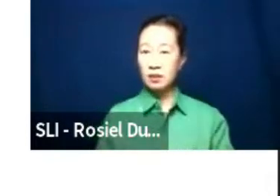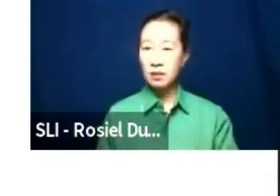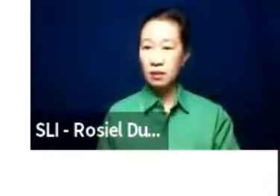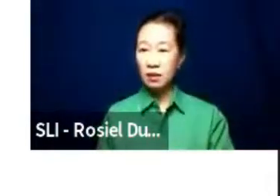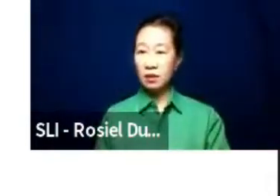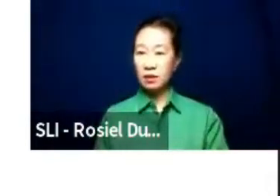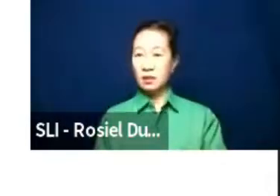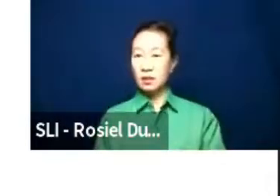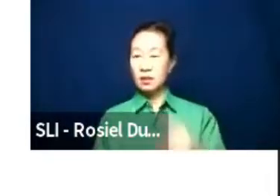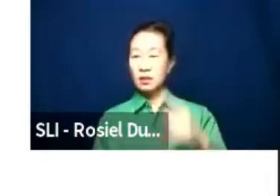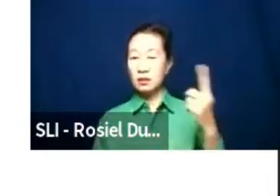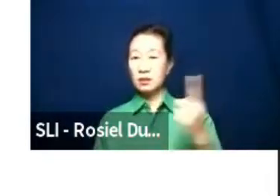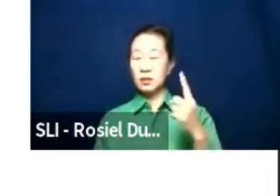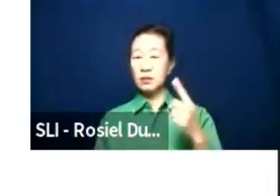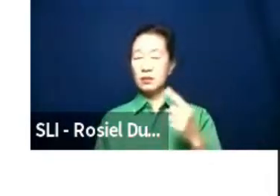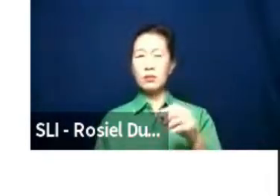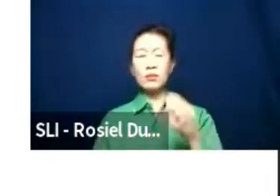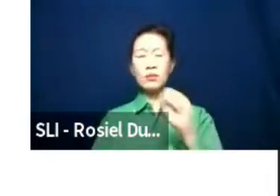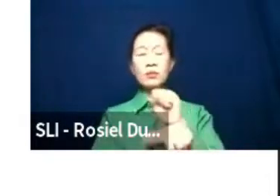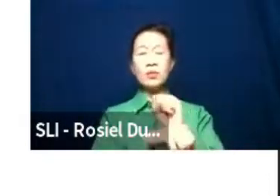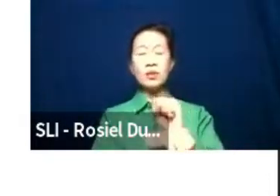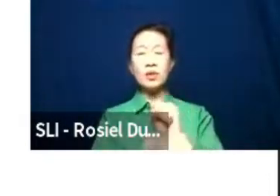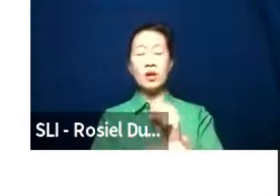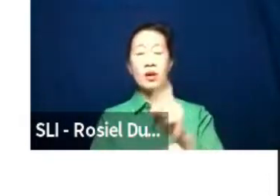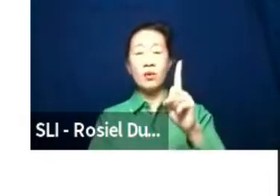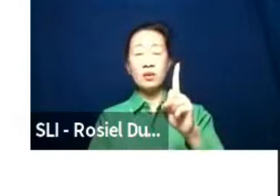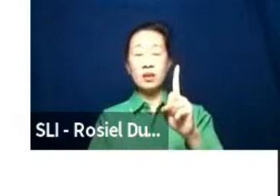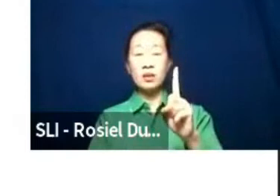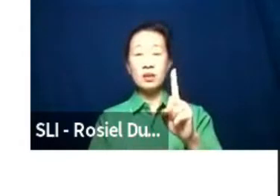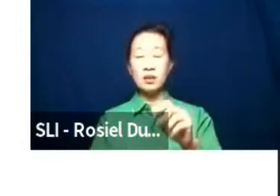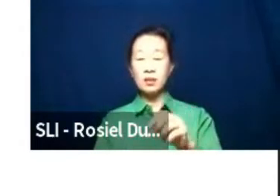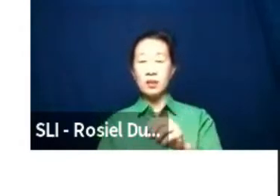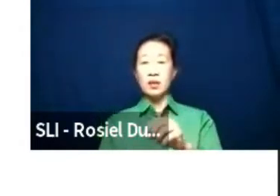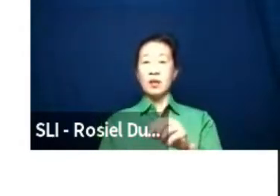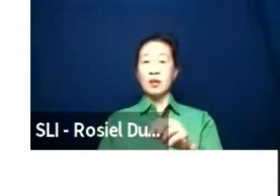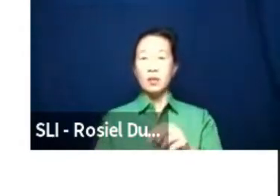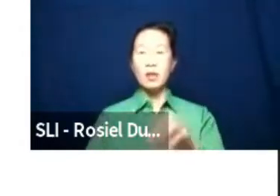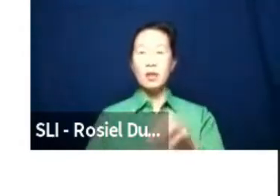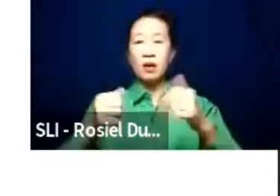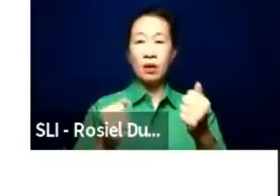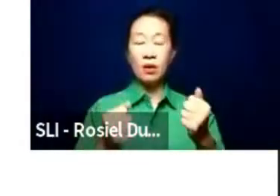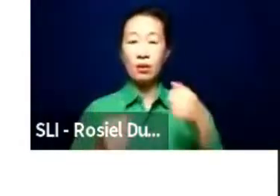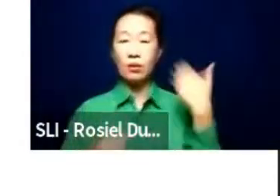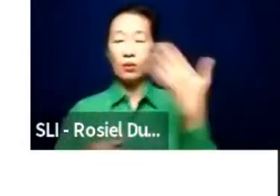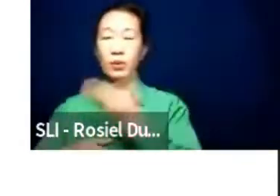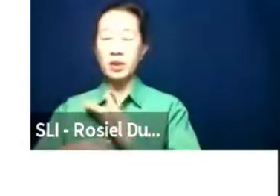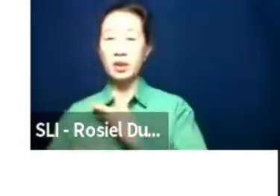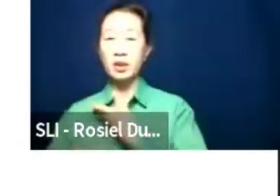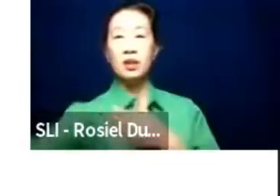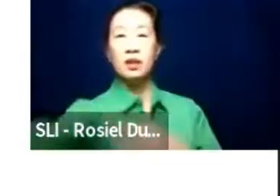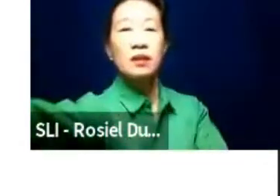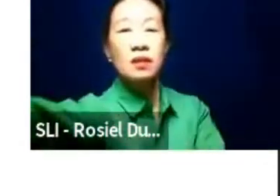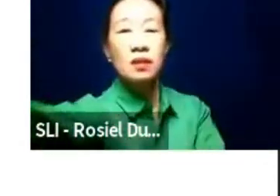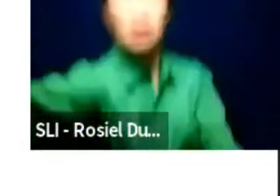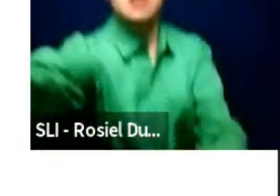na ng anak mo, di ba? Isa yan sa mga nagiging basis ng kung paano natin tinitingnan ang isang